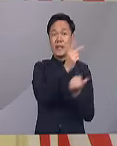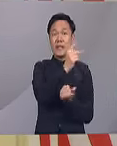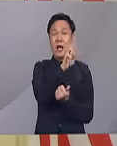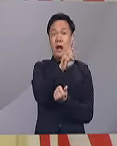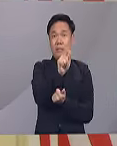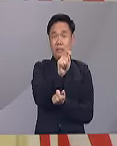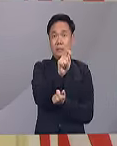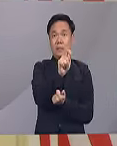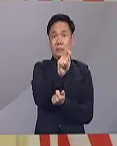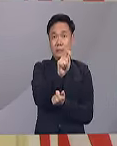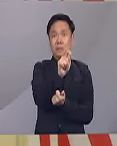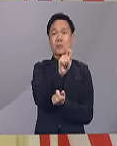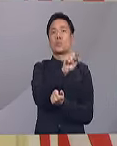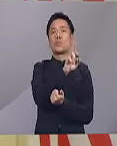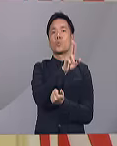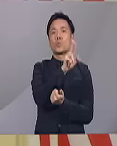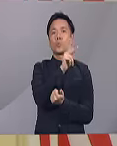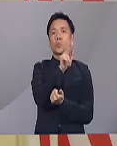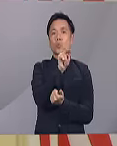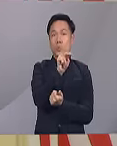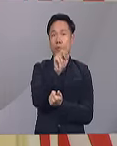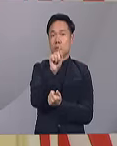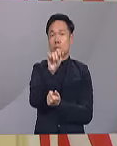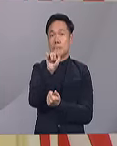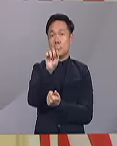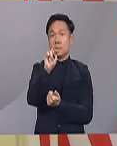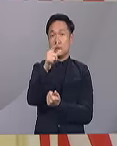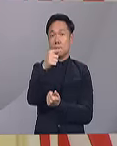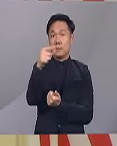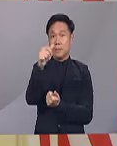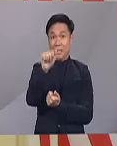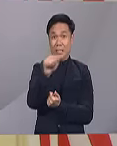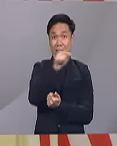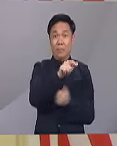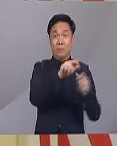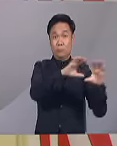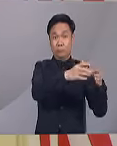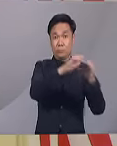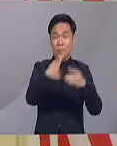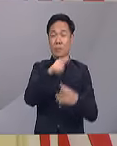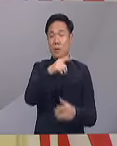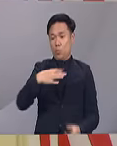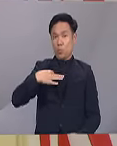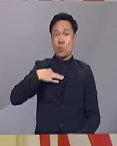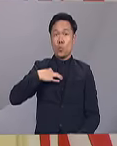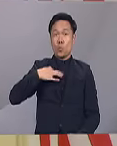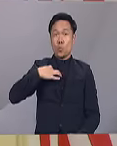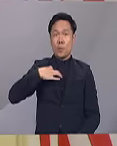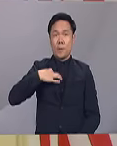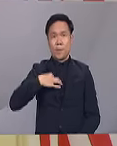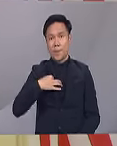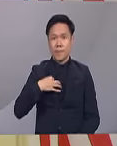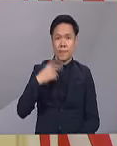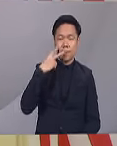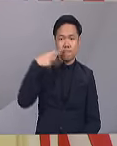KRT untuk mereka mengadakan rondaan di bawah skim rondaan sukarela di kawasan